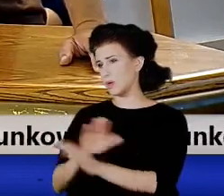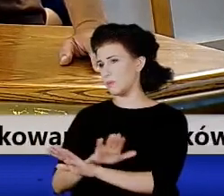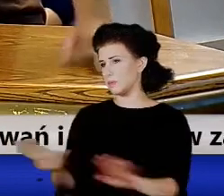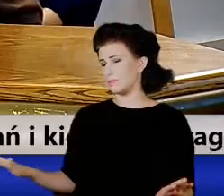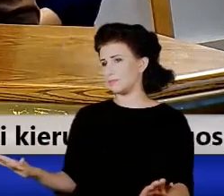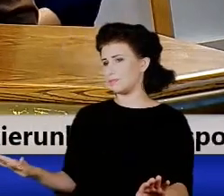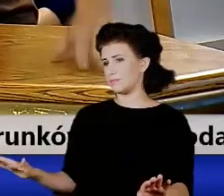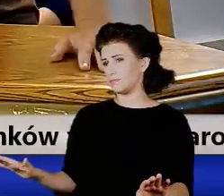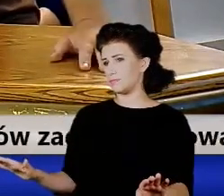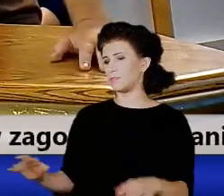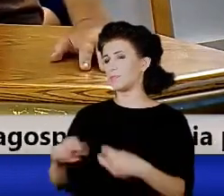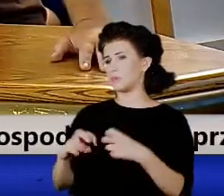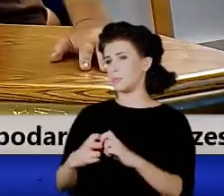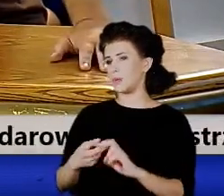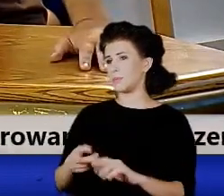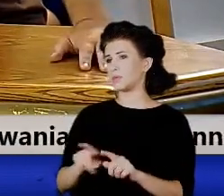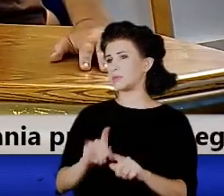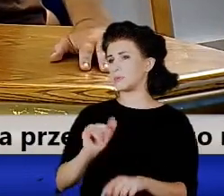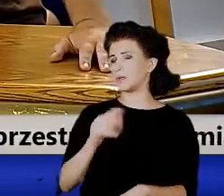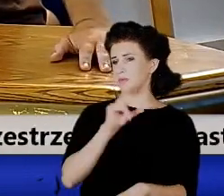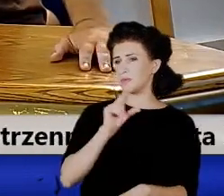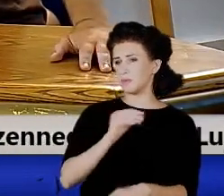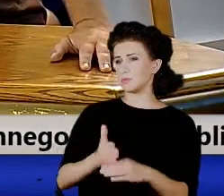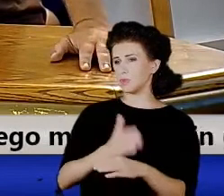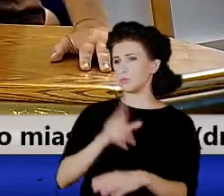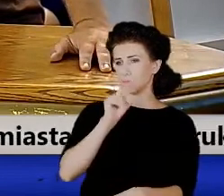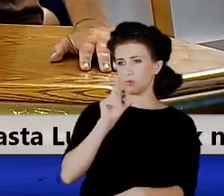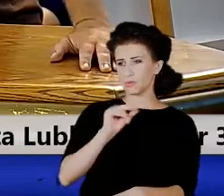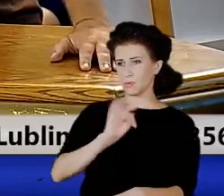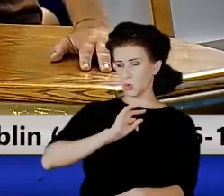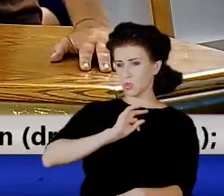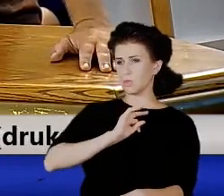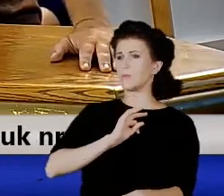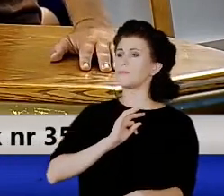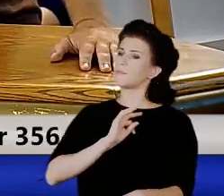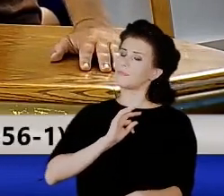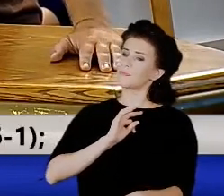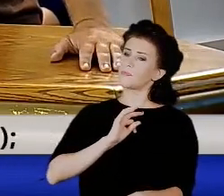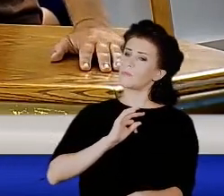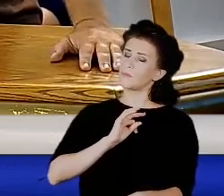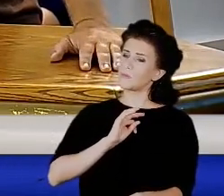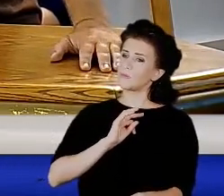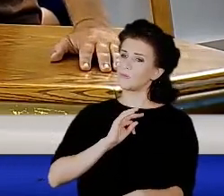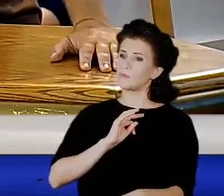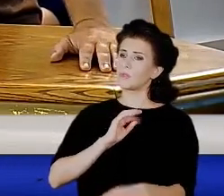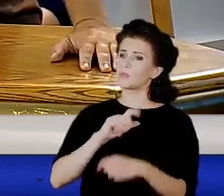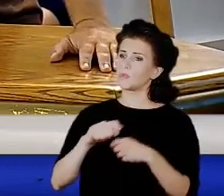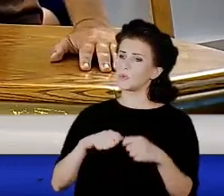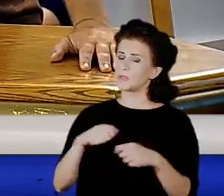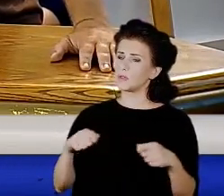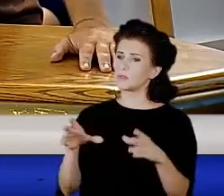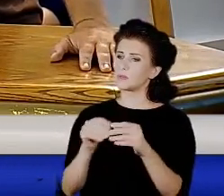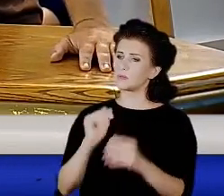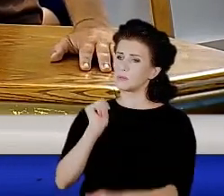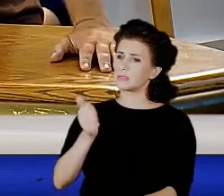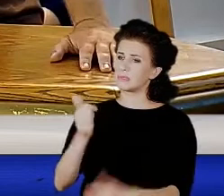Problemy, tak jak mówił przedmówca, wiążą się między innymi z jakością życia, z tym, jak odpowiemy na